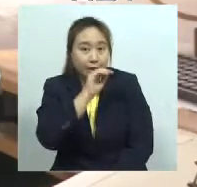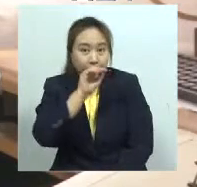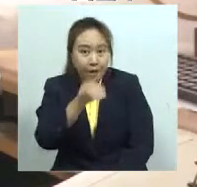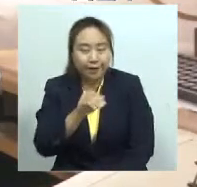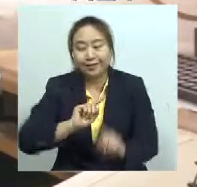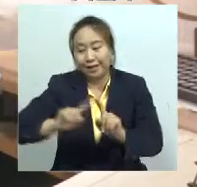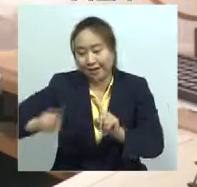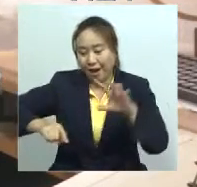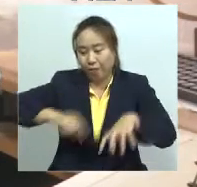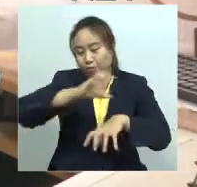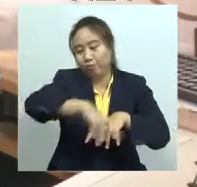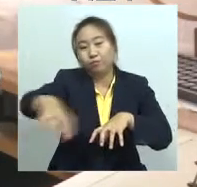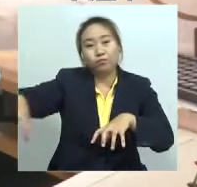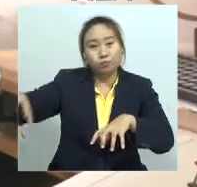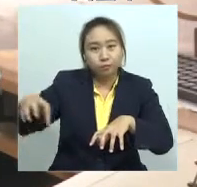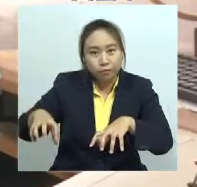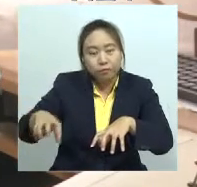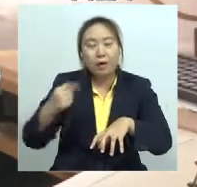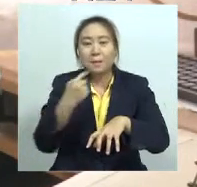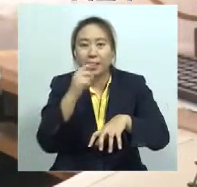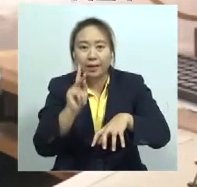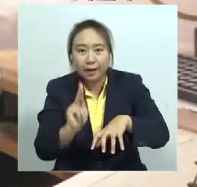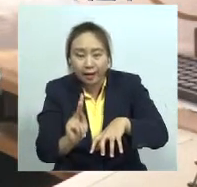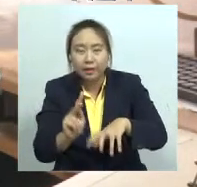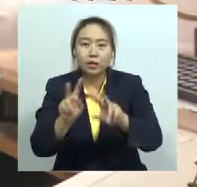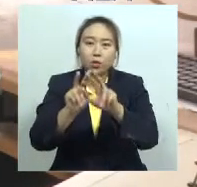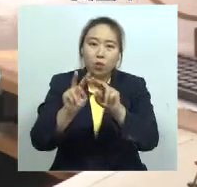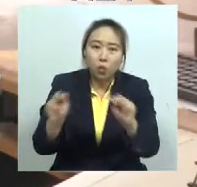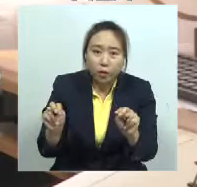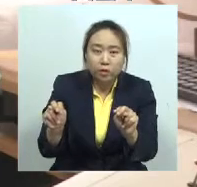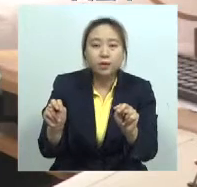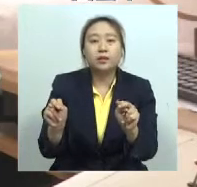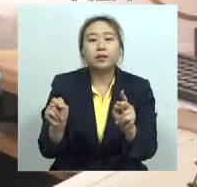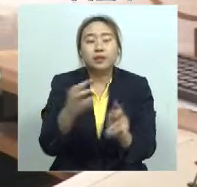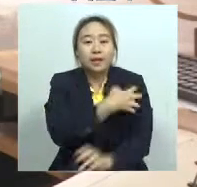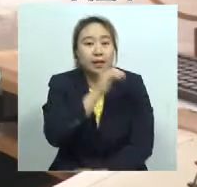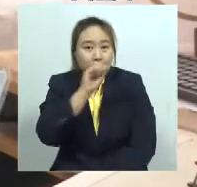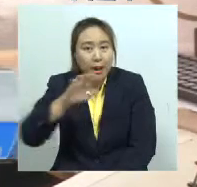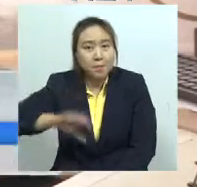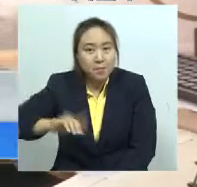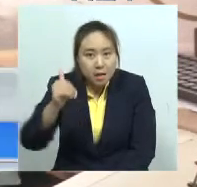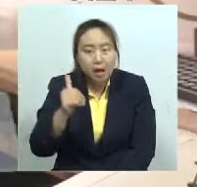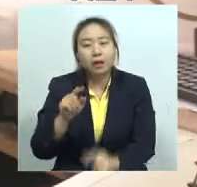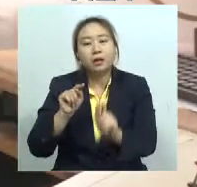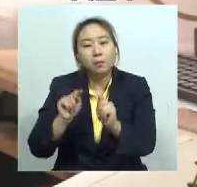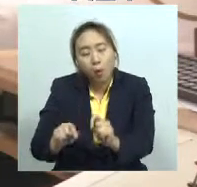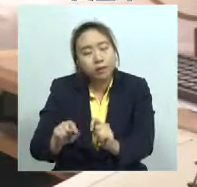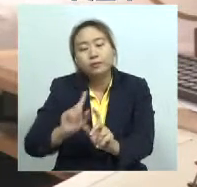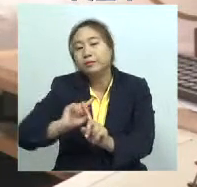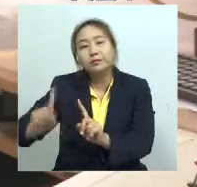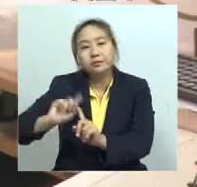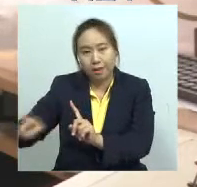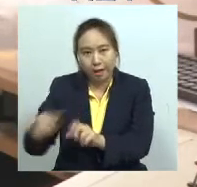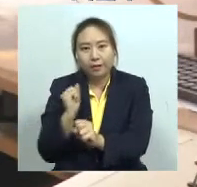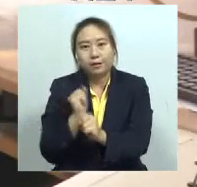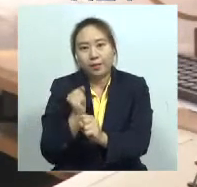ครต่างนะครับไม่ว่าจะเป็นปักเกร็ดนนทบุรีเทศบาลเมืองเทศบาลตำบลนะครับดำเนิน